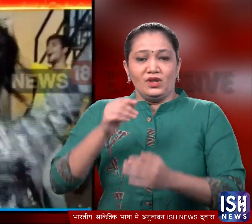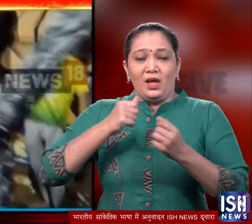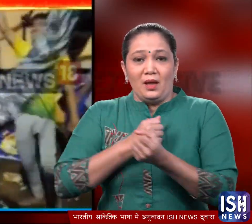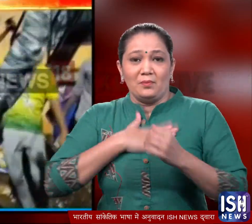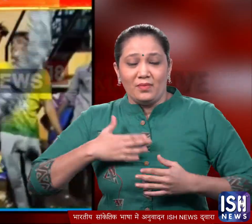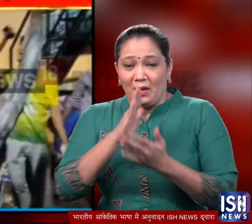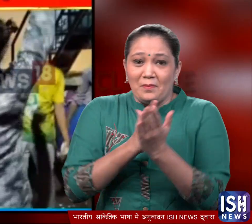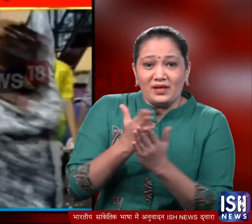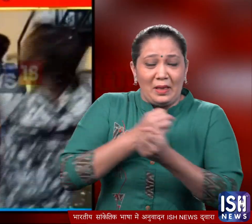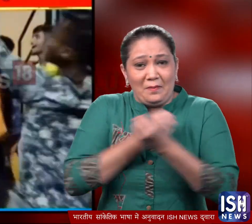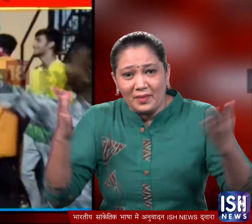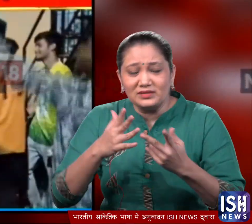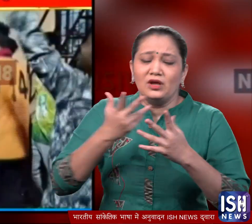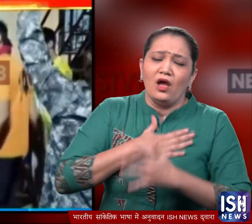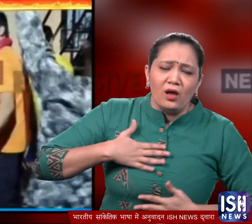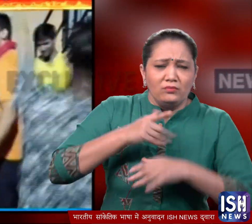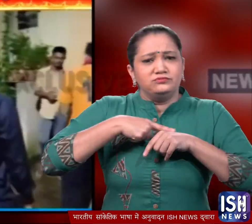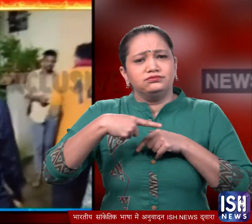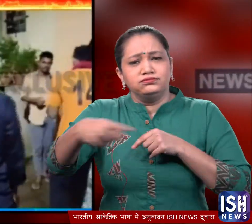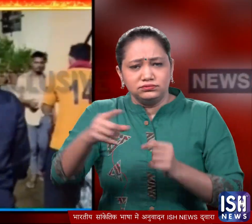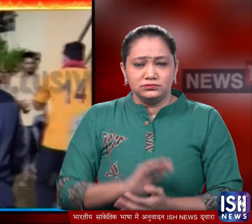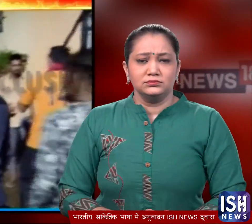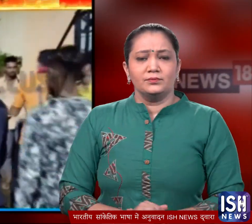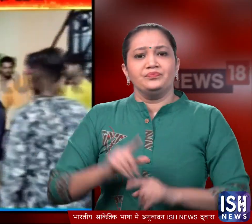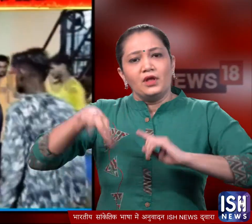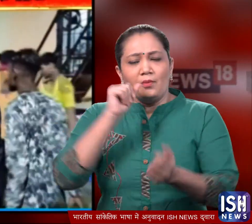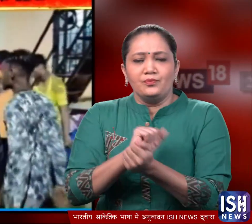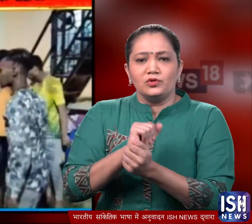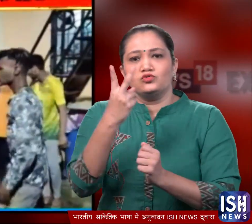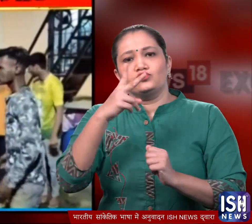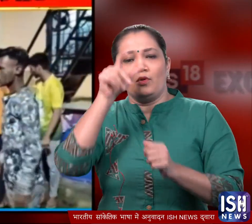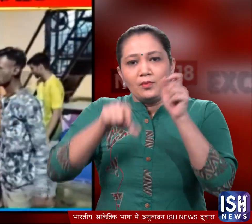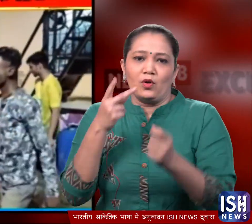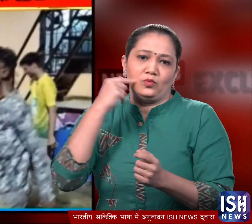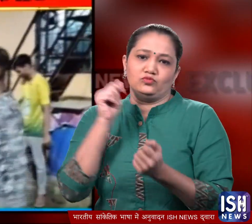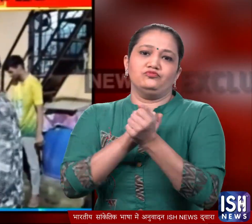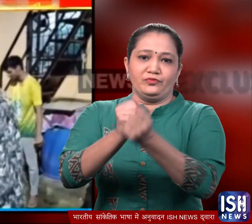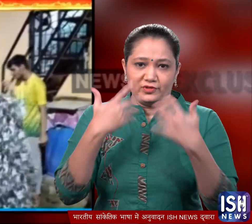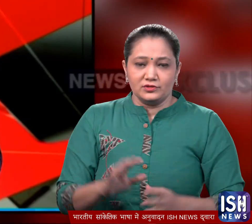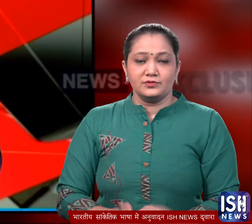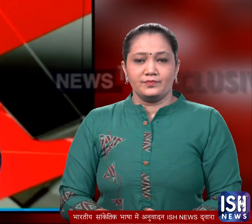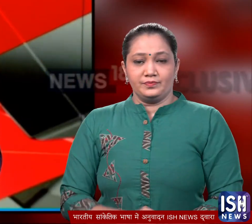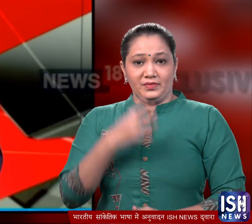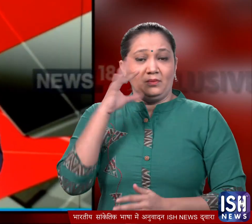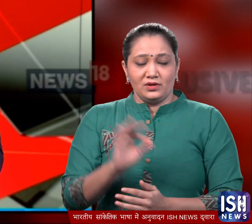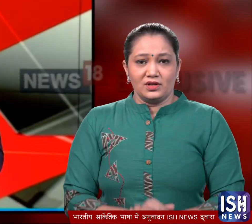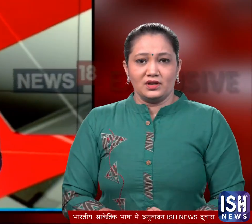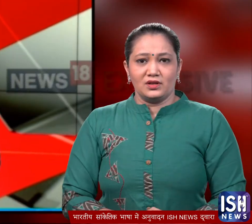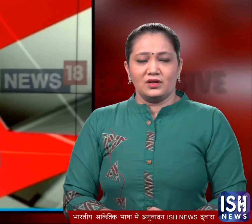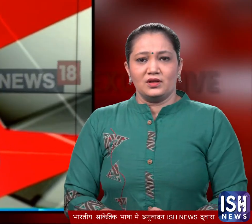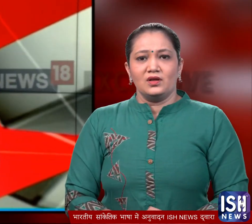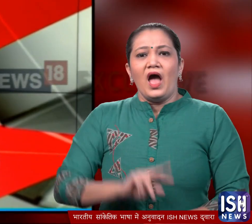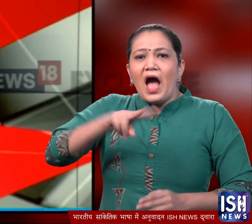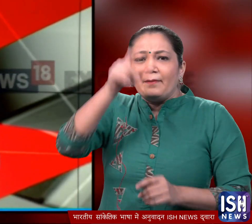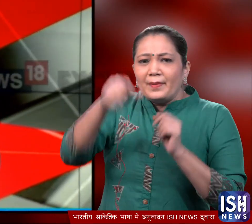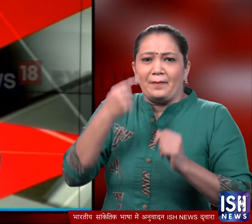जन्मदिन की पार्टी का ये सिलसिला वहां काफी देर तक चलता रहा। खबर है कि इस मामले में पुलिस ने 2 आरोपियों को गिरफ्तार भी कर लिया। सौभाग्य की बात है कि हम लोग